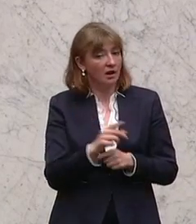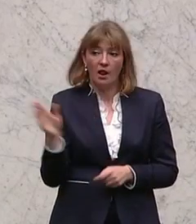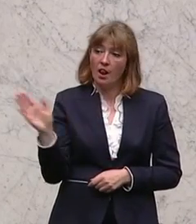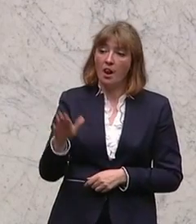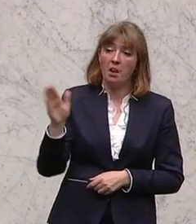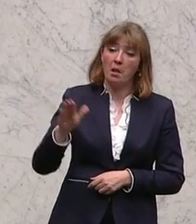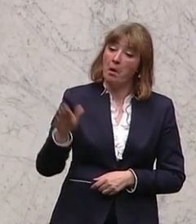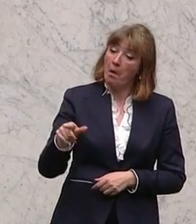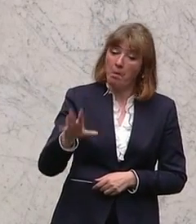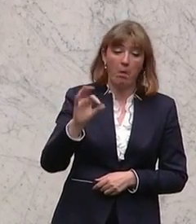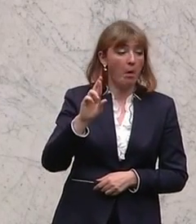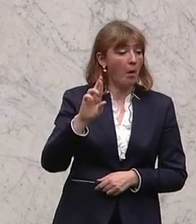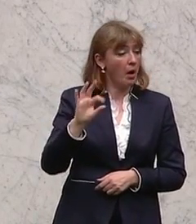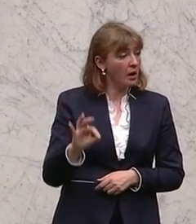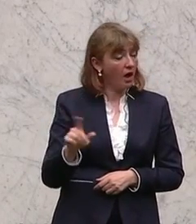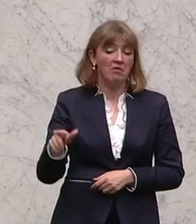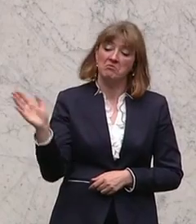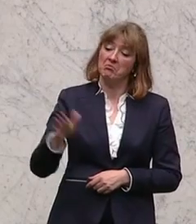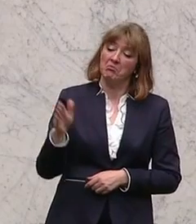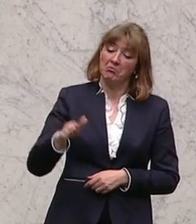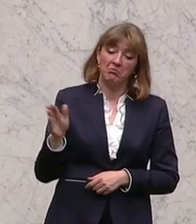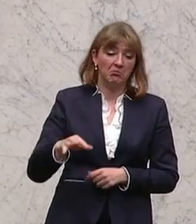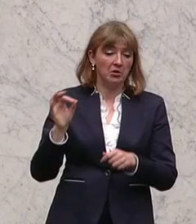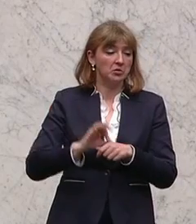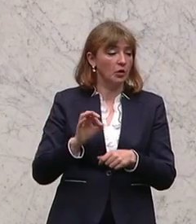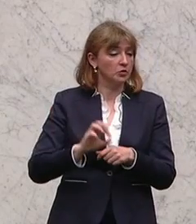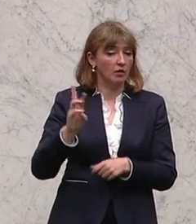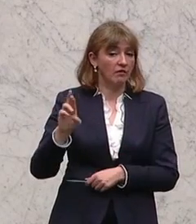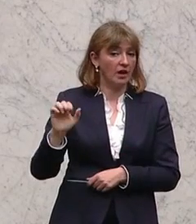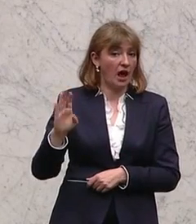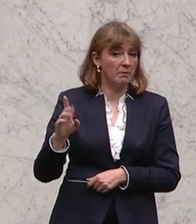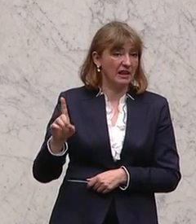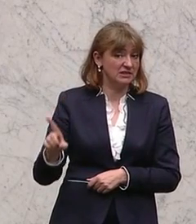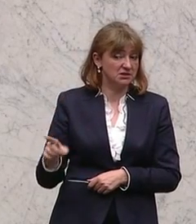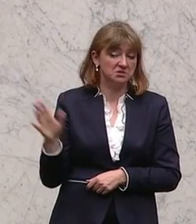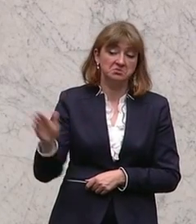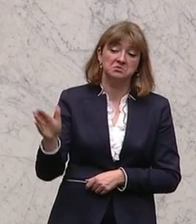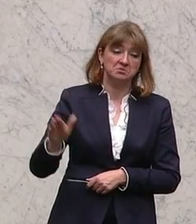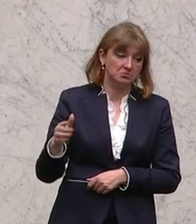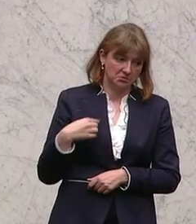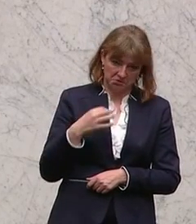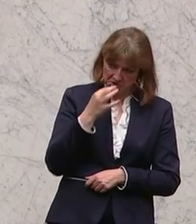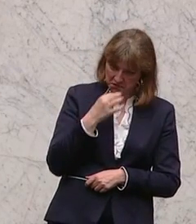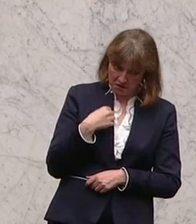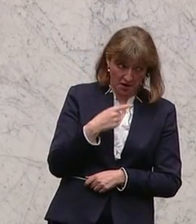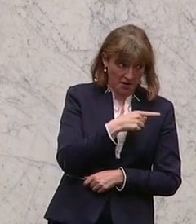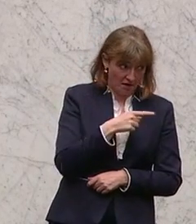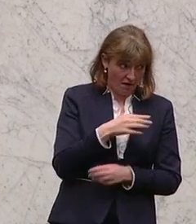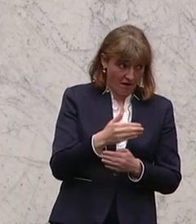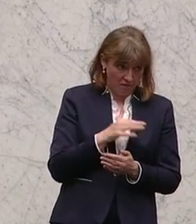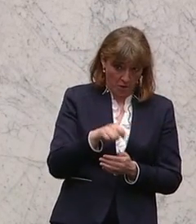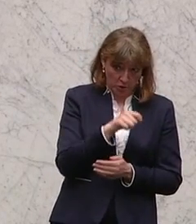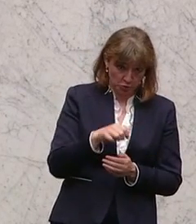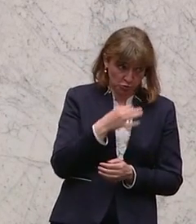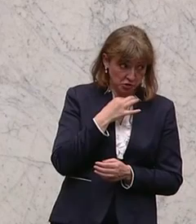ORF, das Loblied auf Dr. Brawitz. Und ich frage mich, ob Dr. Brawitz bei Ihren Vorzugsstimmen im Wahlkampf auch